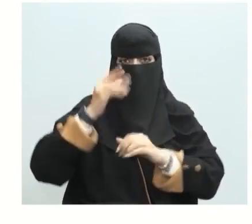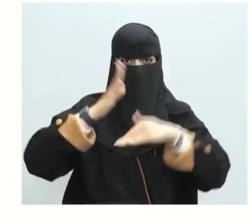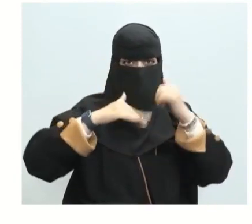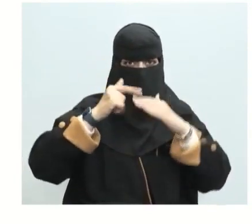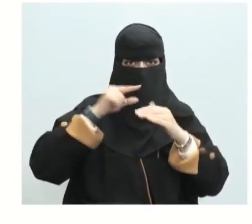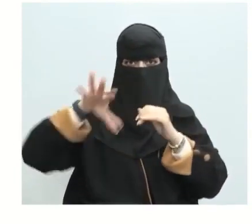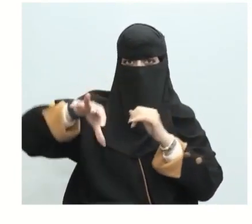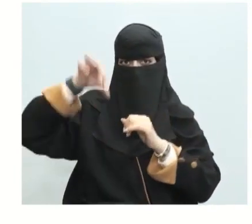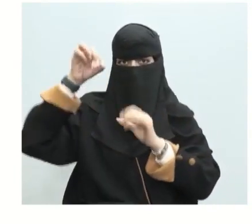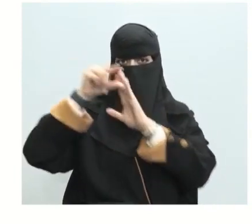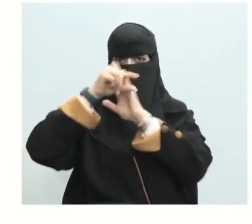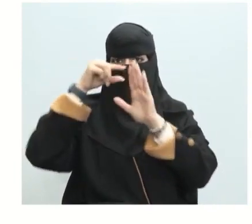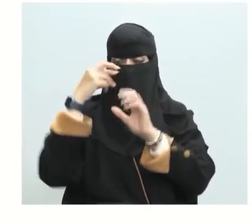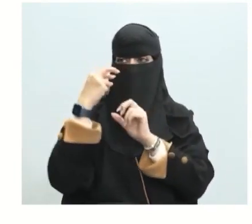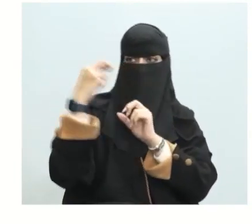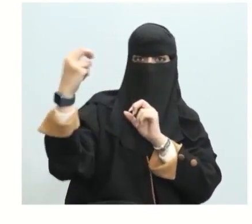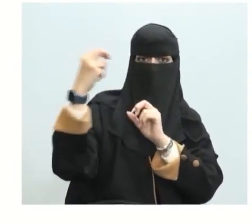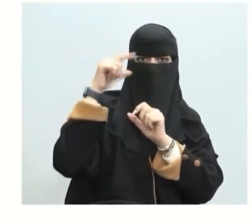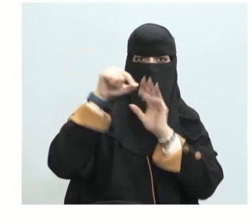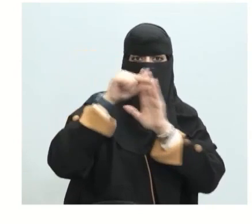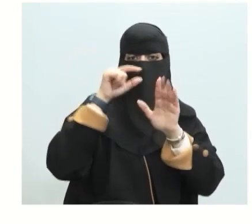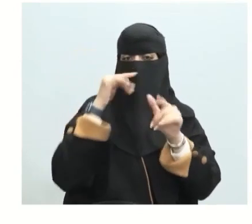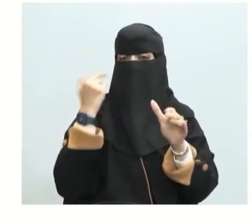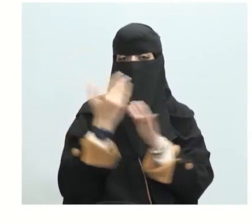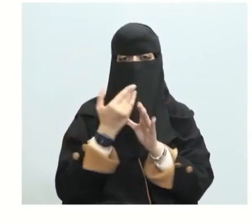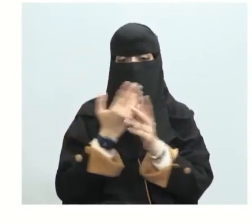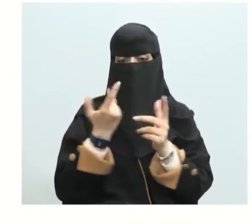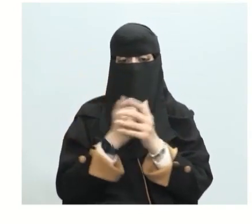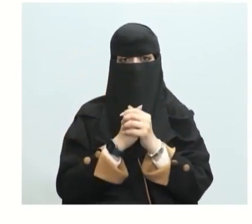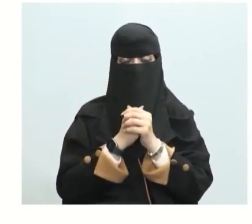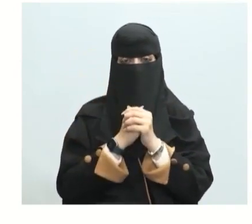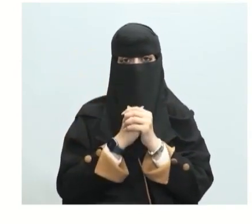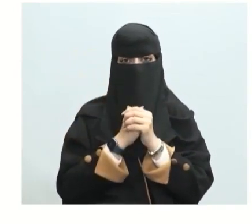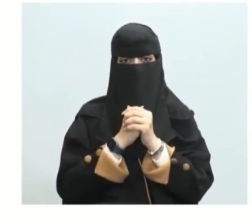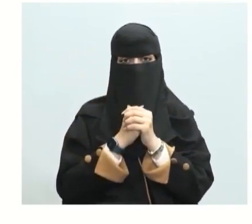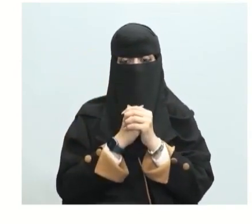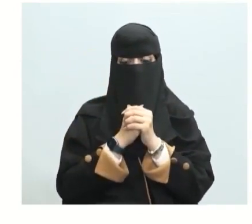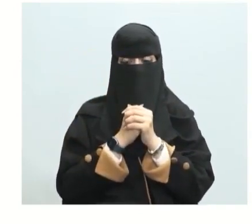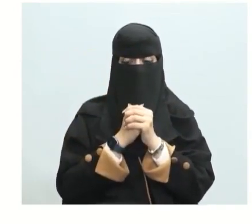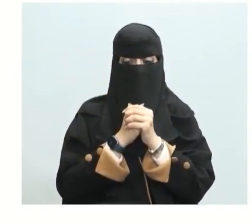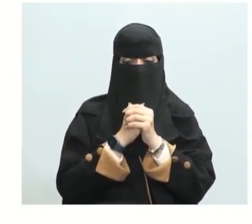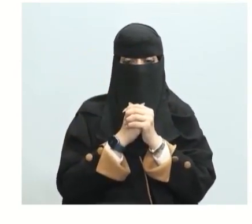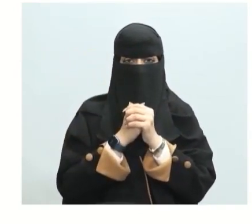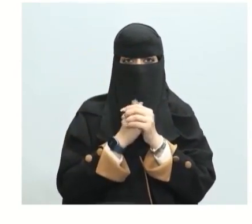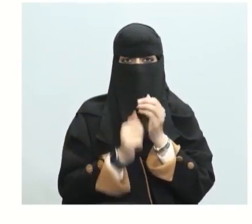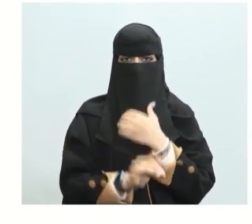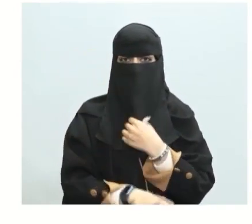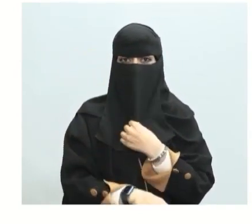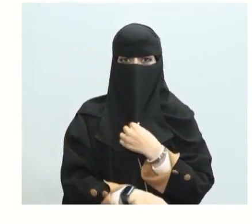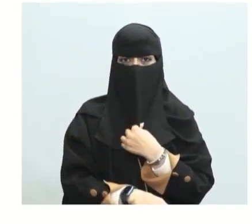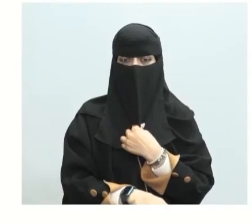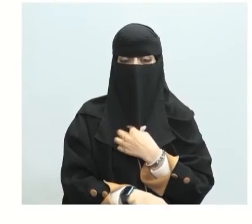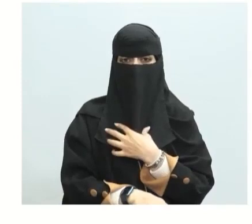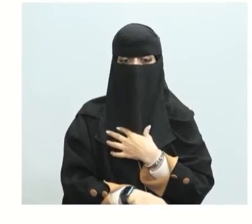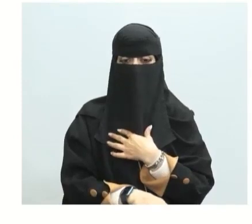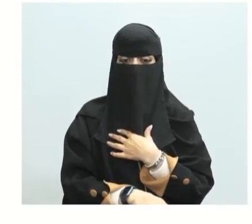عنوان جذاب للموضوع علل ما السبب في اختيار عنوان جذاب للموضوع